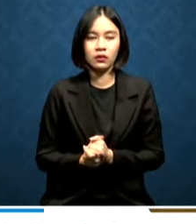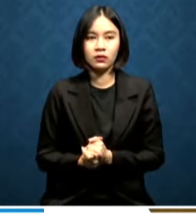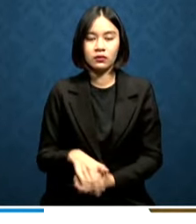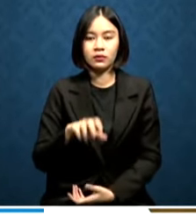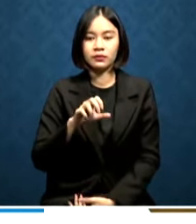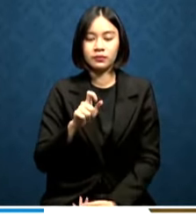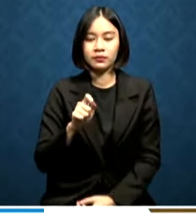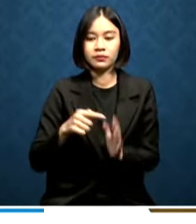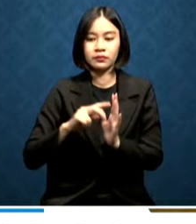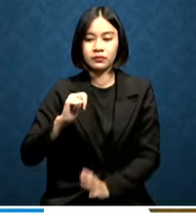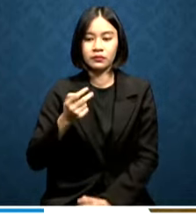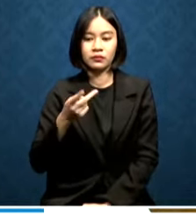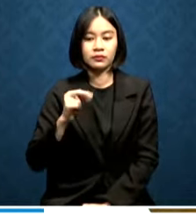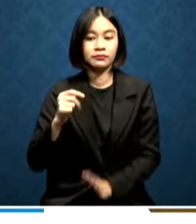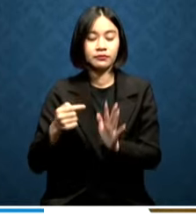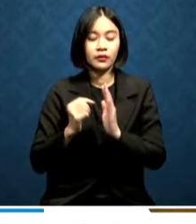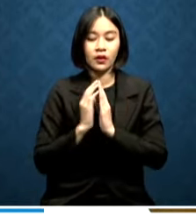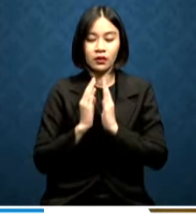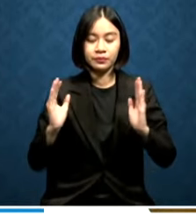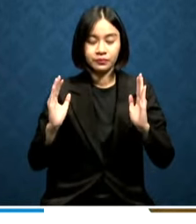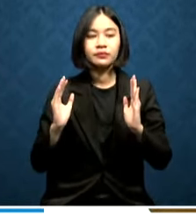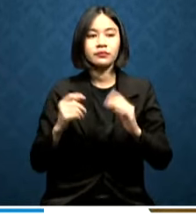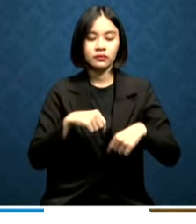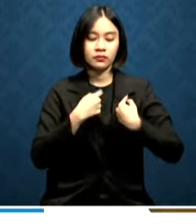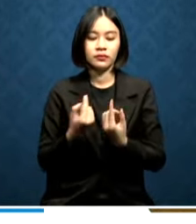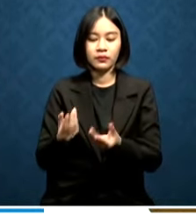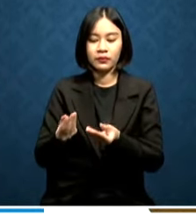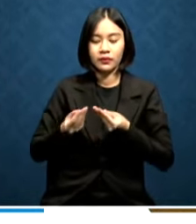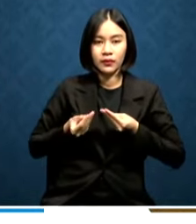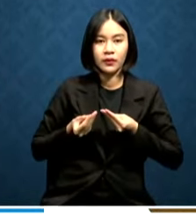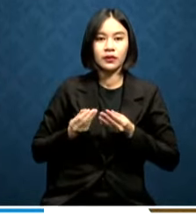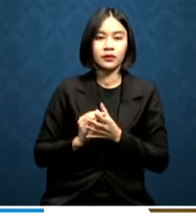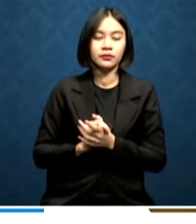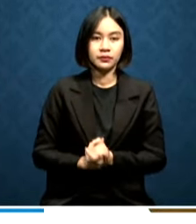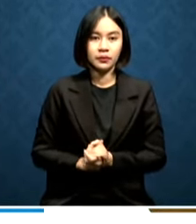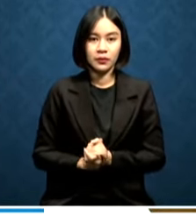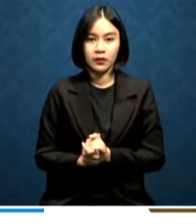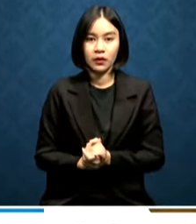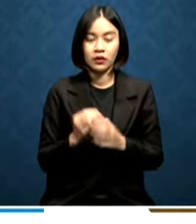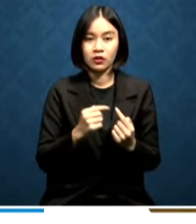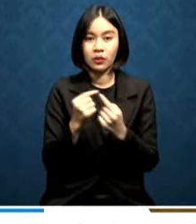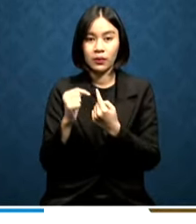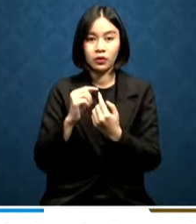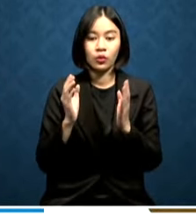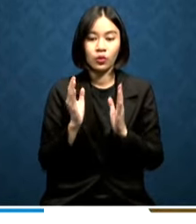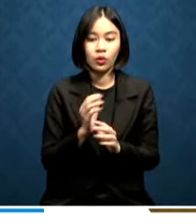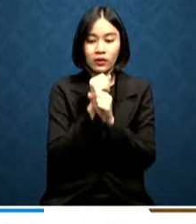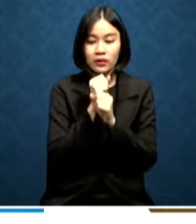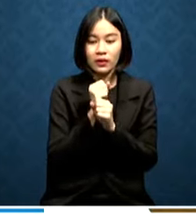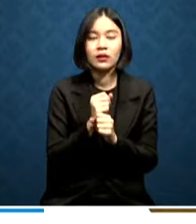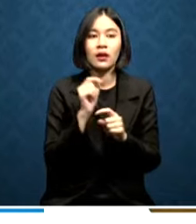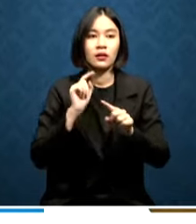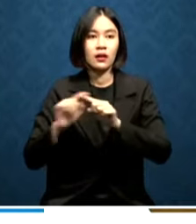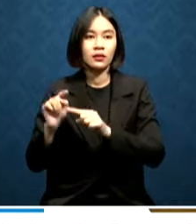ว.อังคณาก็ขอบคุณท่านที่เห็นและเป็นกำลังใจให้เป็นอย่างมากนะครับ และประเด็นของเรื่องผู้สูงอายุกับสีอายุชนเนี่ยรั